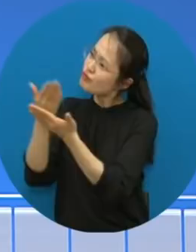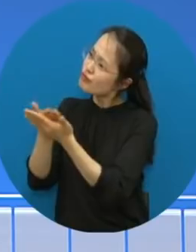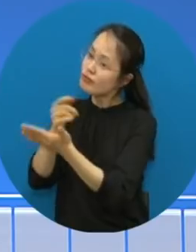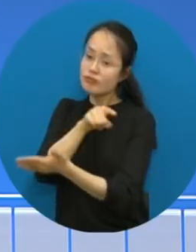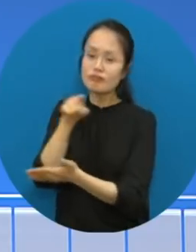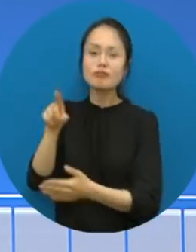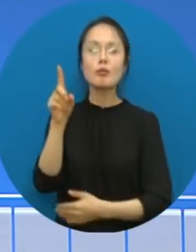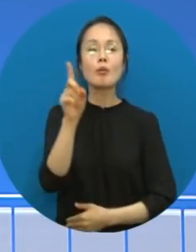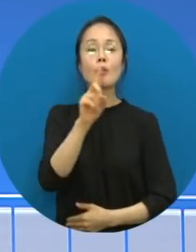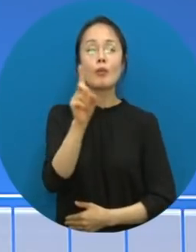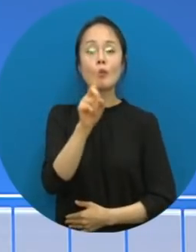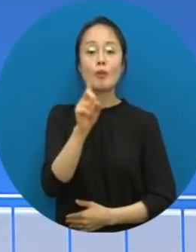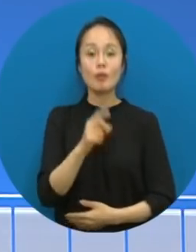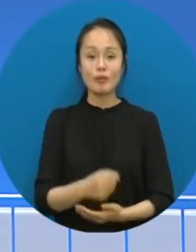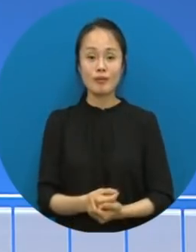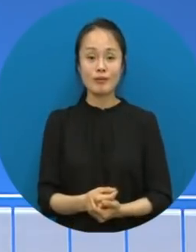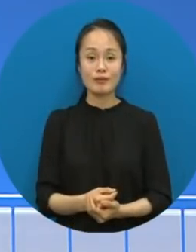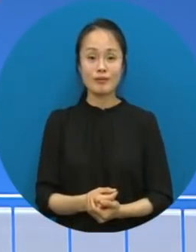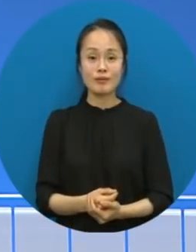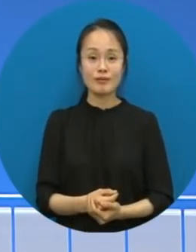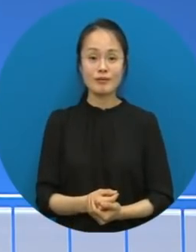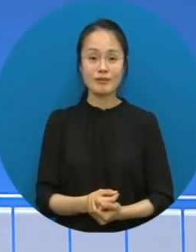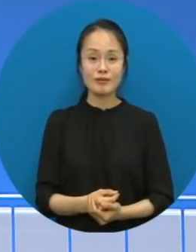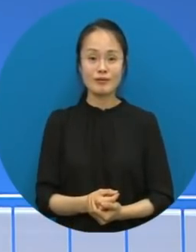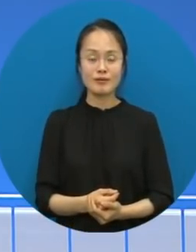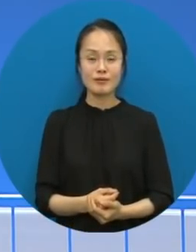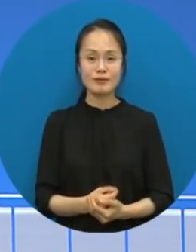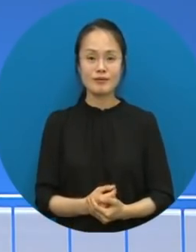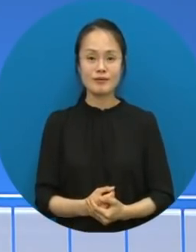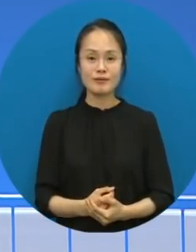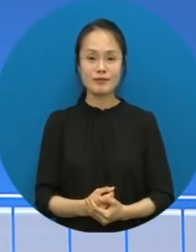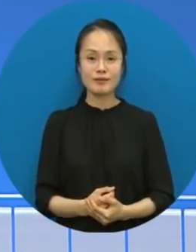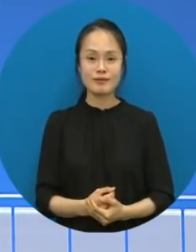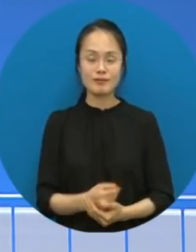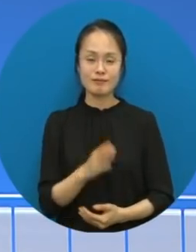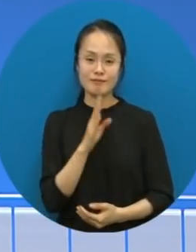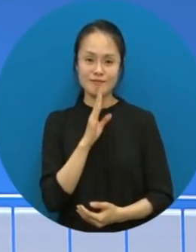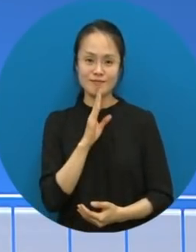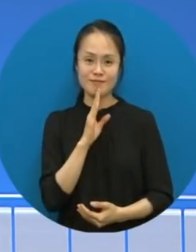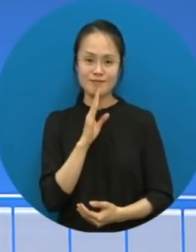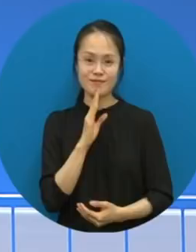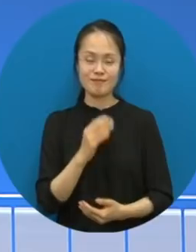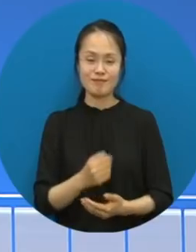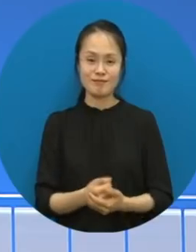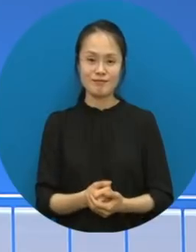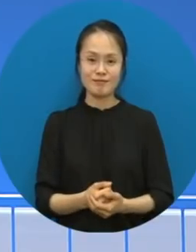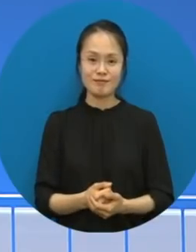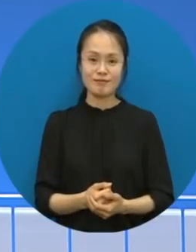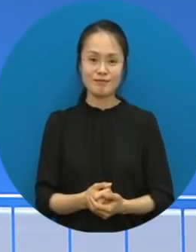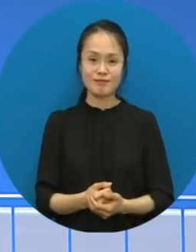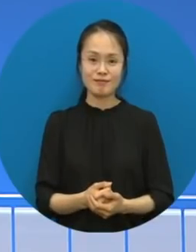아멘. 제가 들어야 되겠는데요? 그렇습니다.